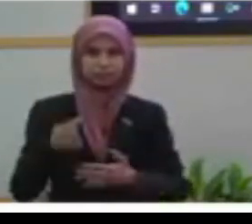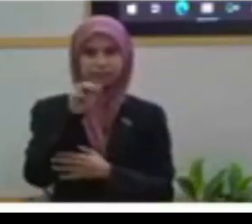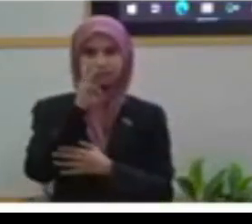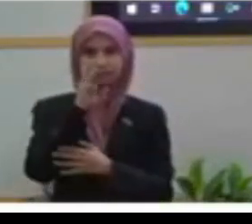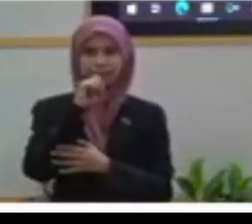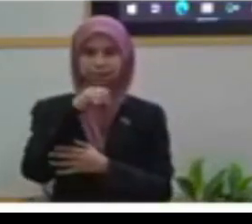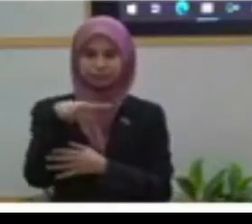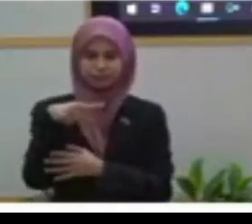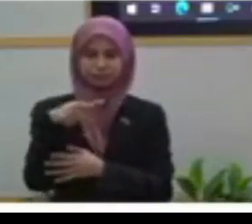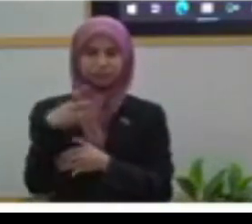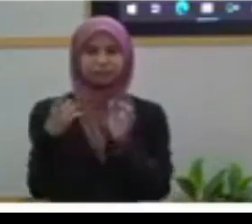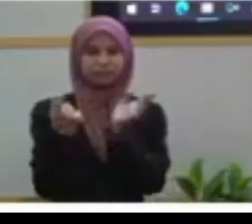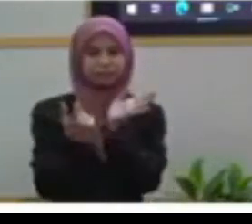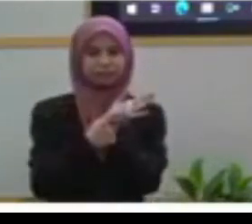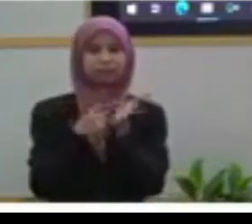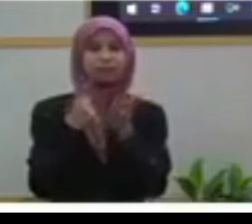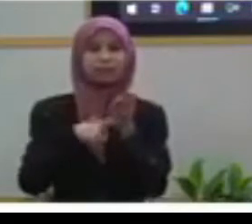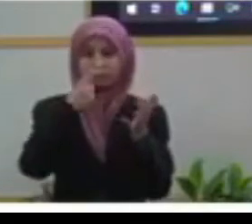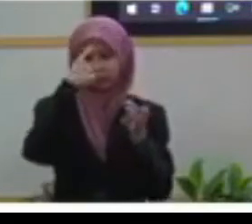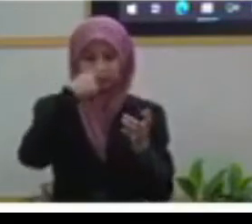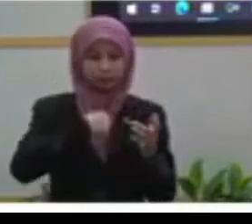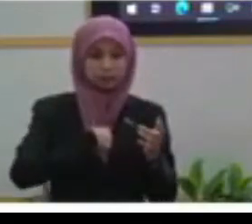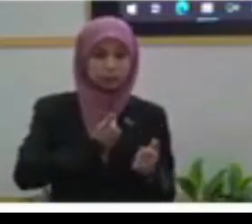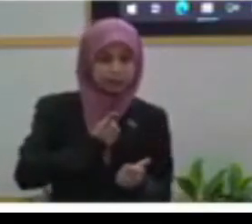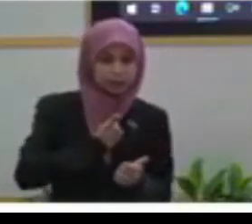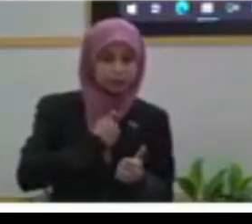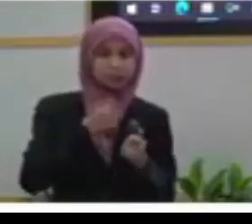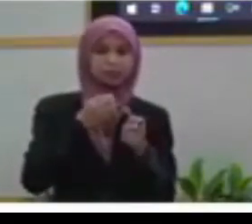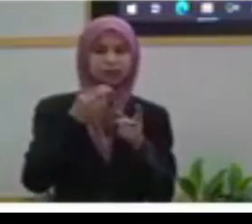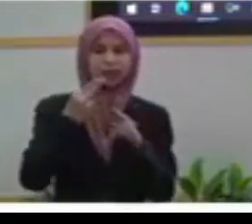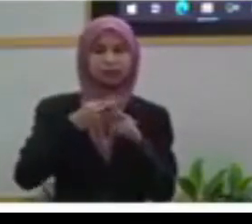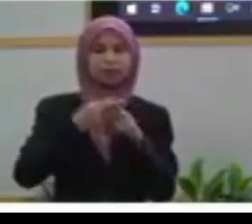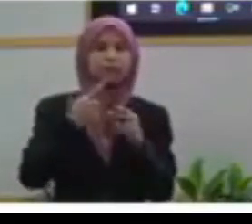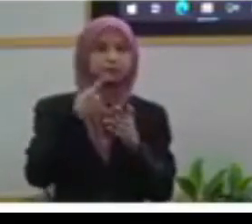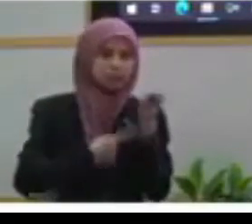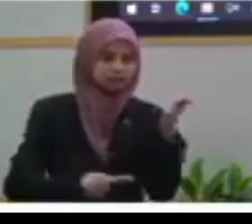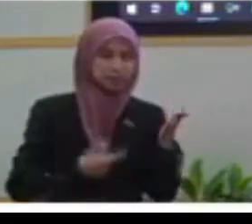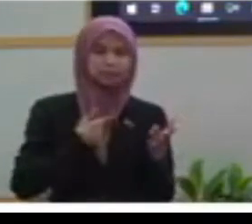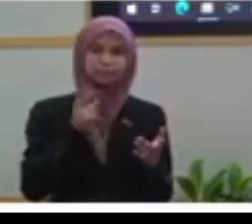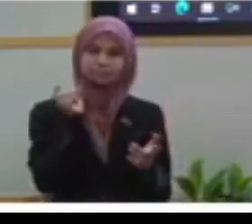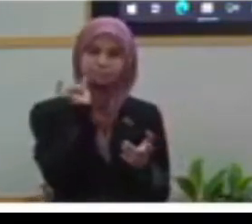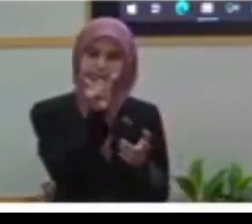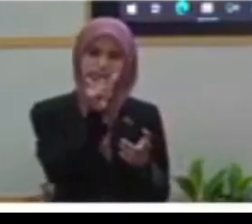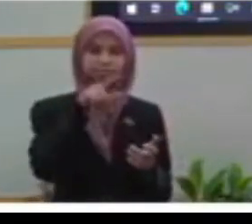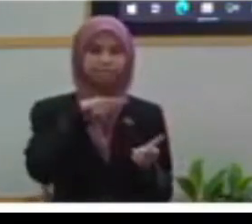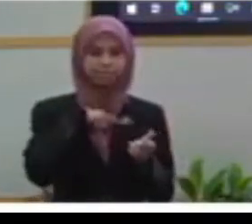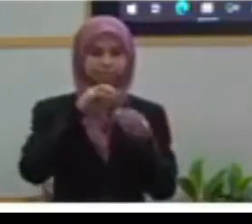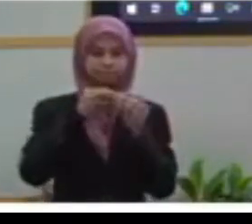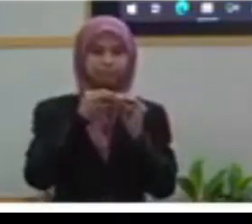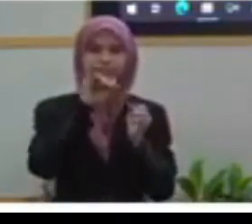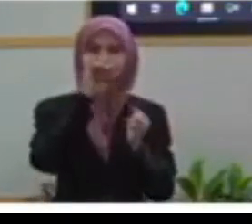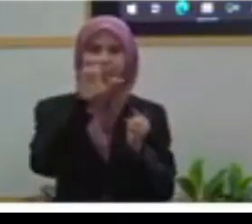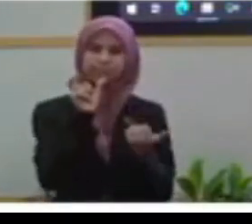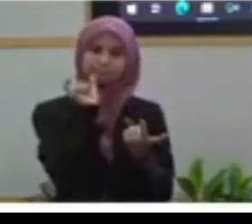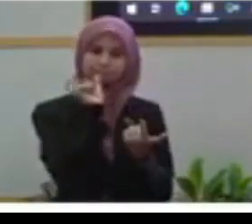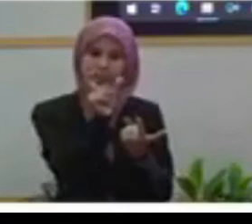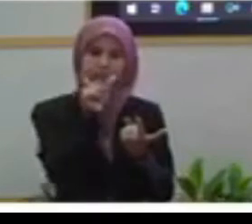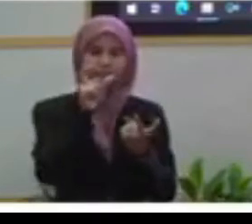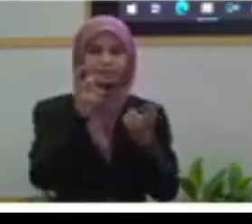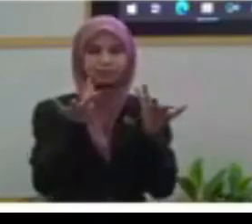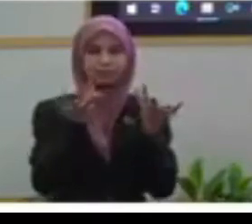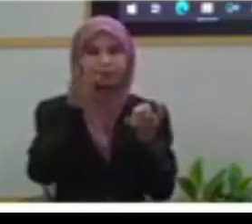kemudian kategori diri sendiri, nama Muhammad Zaki, kad pengenalan lelaki, kemudian plate